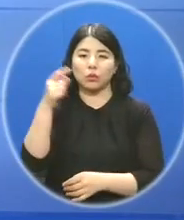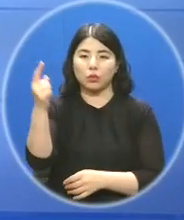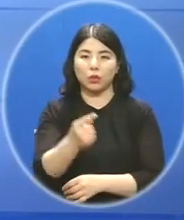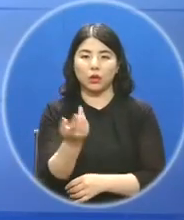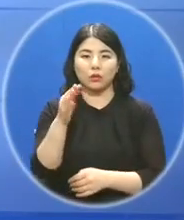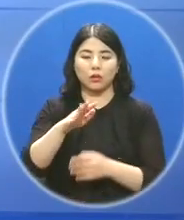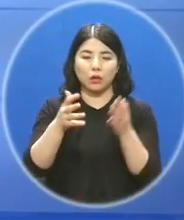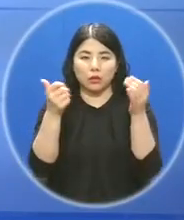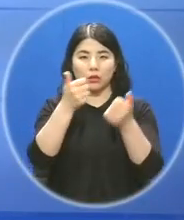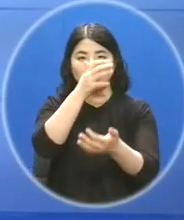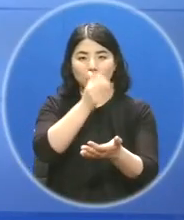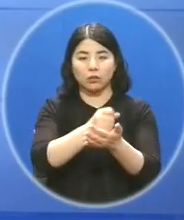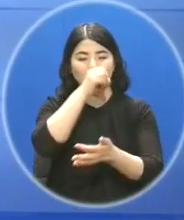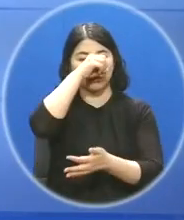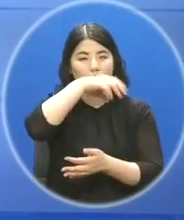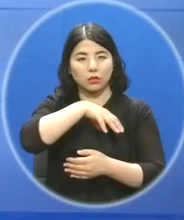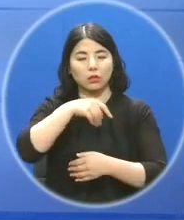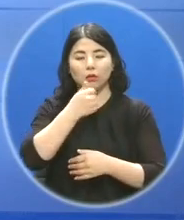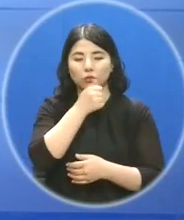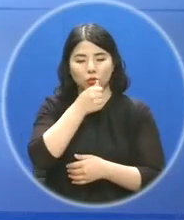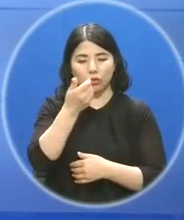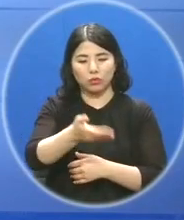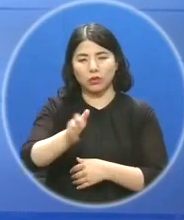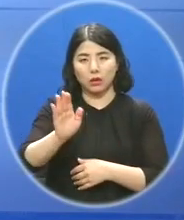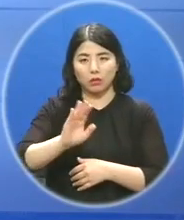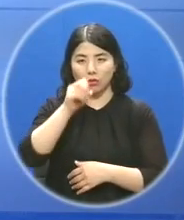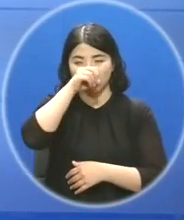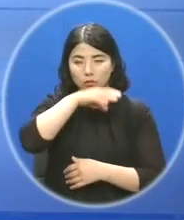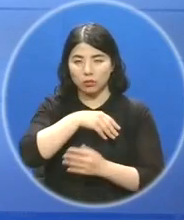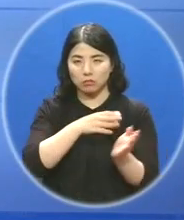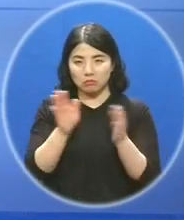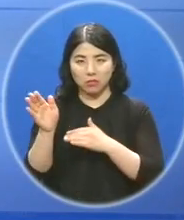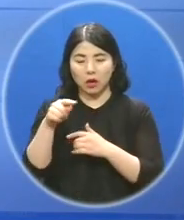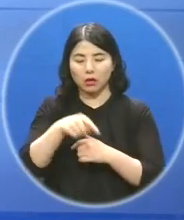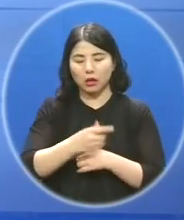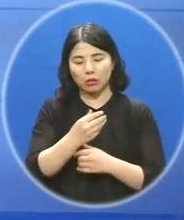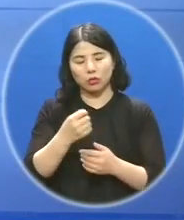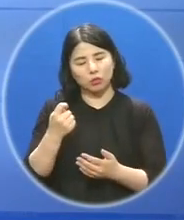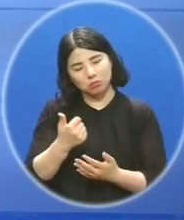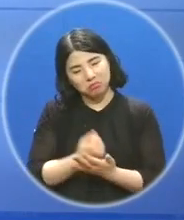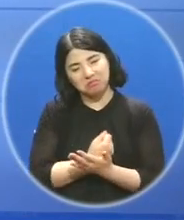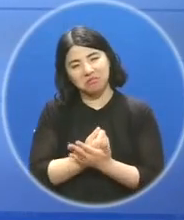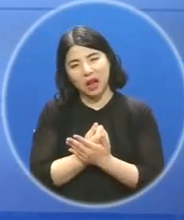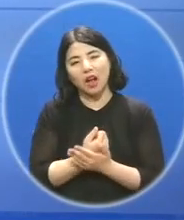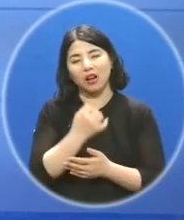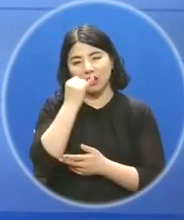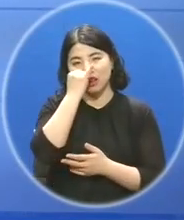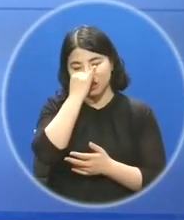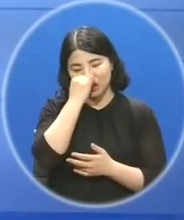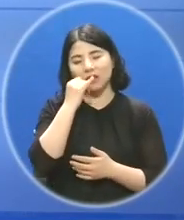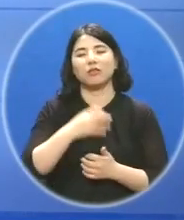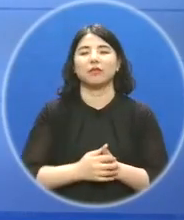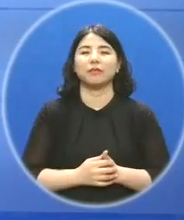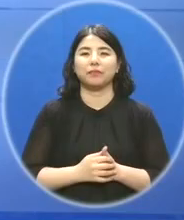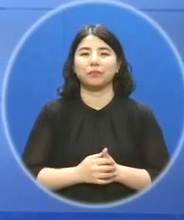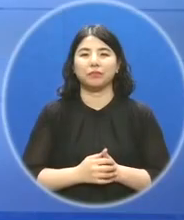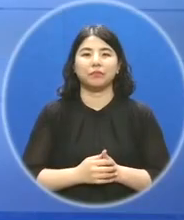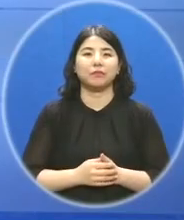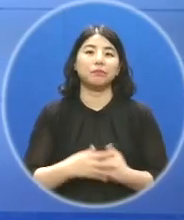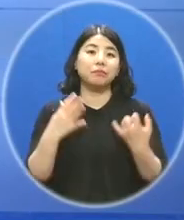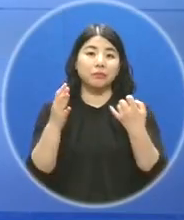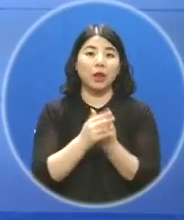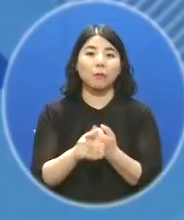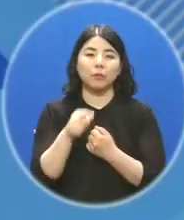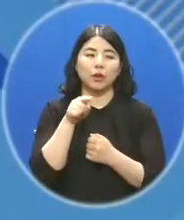의장이 또 그냥 그 소개도 않고 그냥 하는 것들이 섭섭하죠, 또 그러면 그런 또 좀 측면도 있고 그런 것 같습니다.